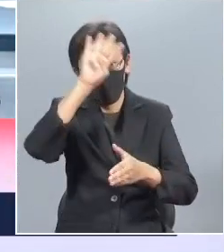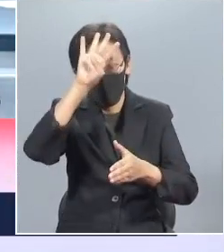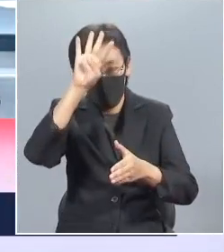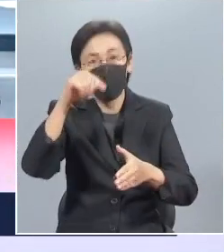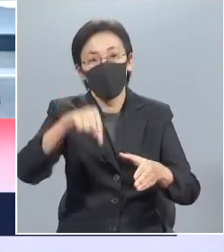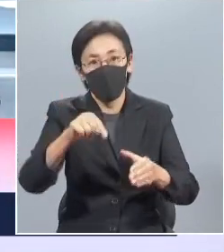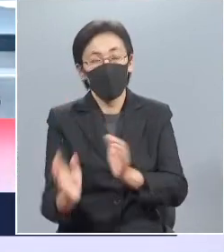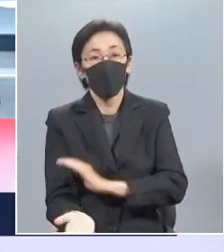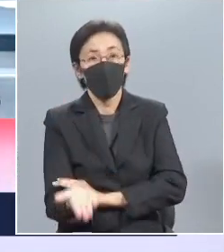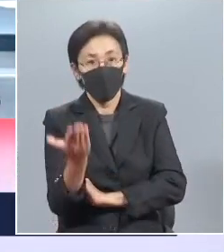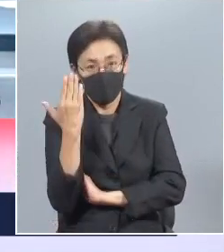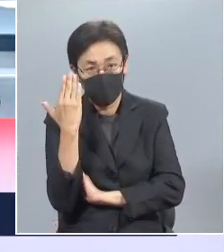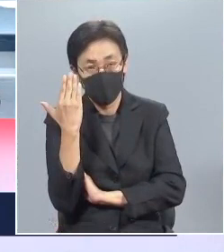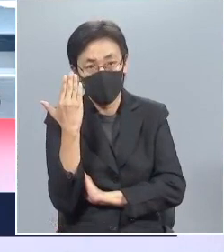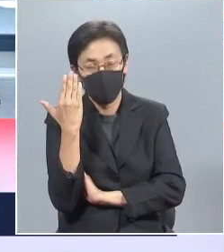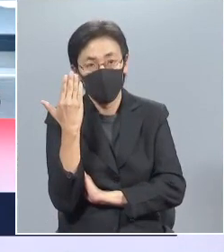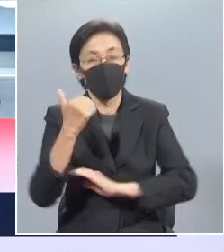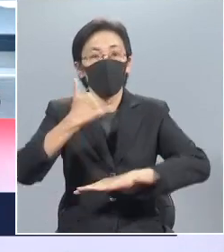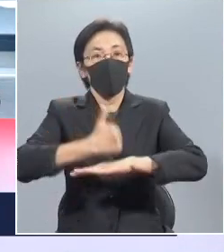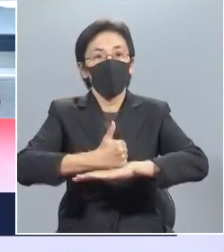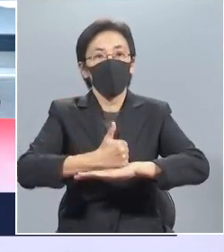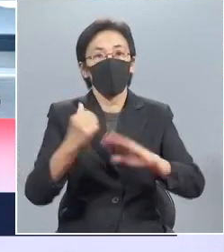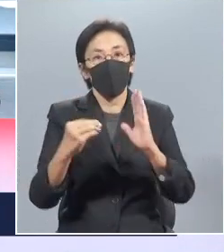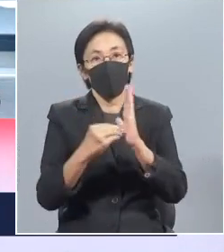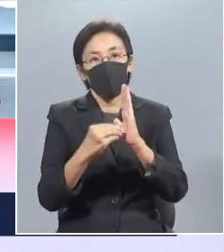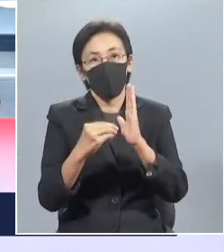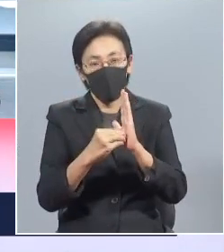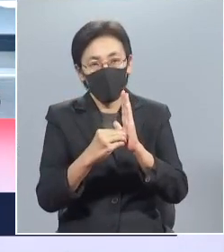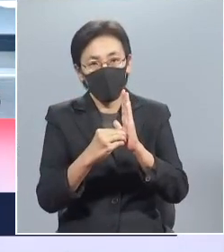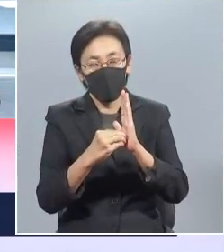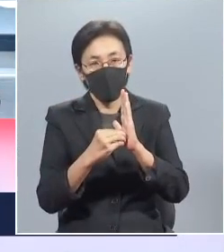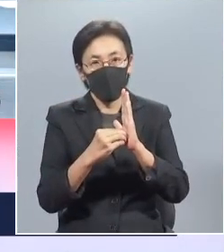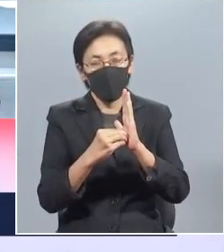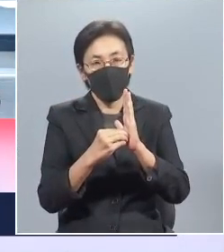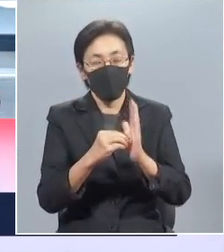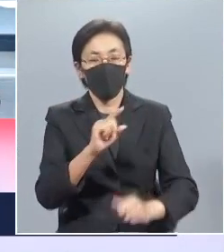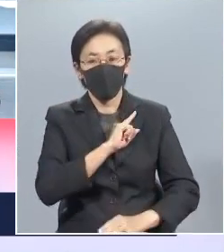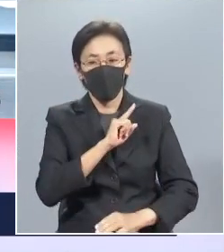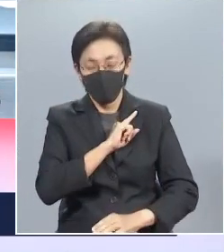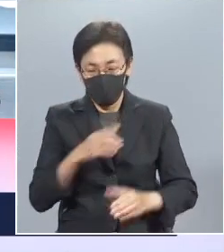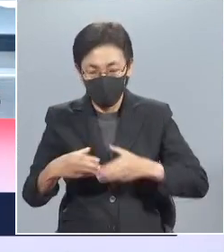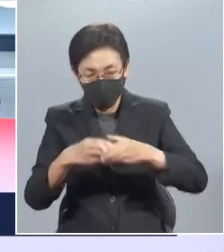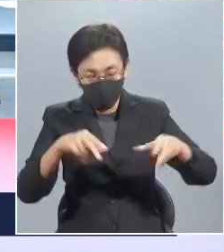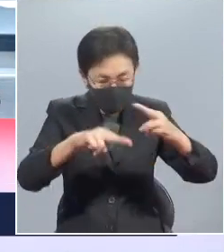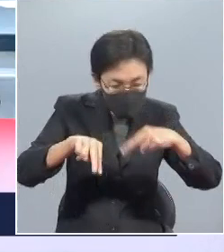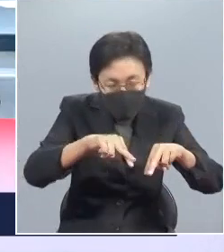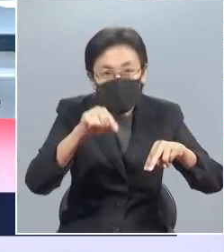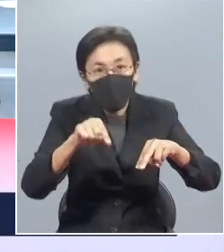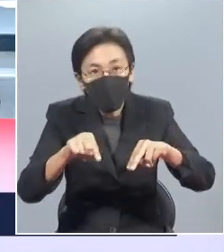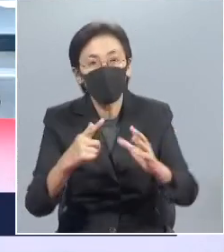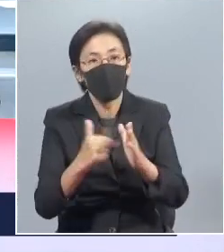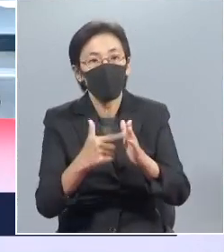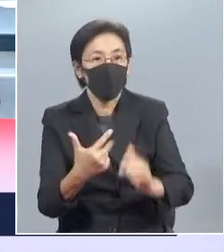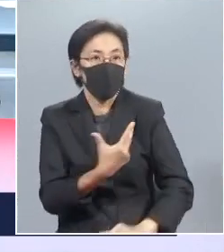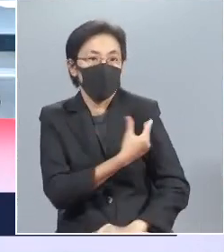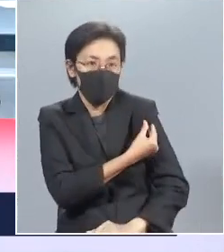มาเนี่ยนะครับก็ทางท่านอัศวินเมืองนะครับก็ได้มีการให้ลงพื้นที่นะครับที่ฉันไปฉีดวัคซีน